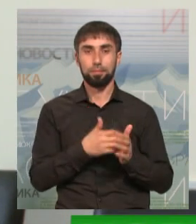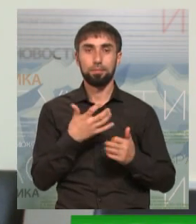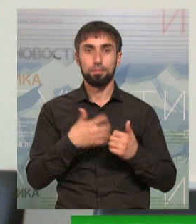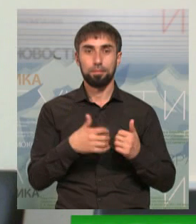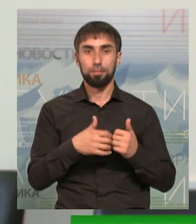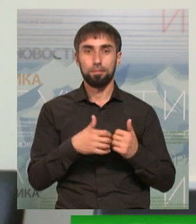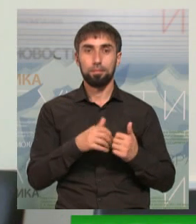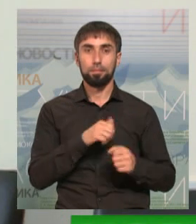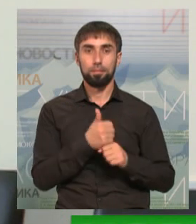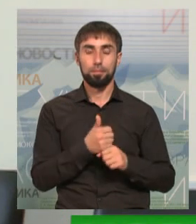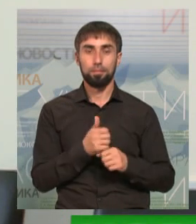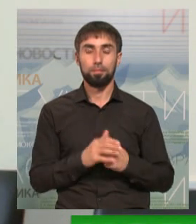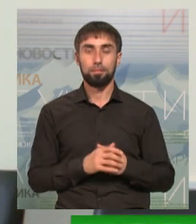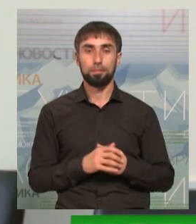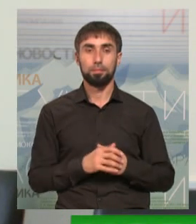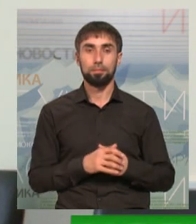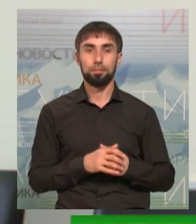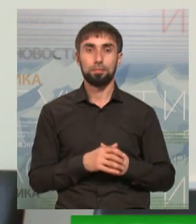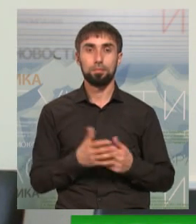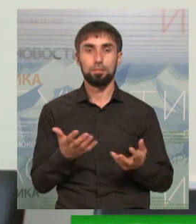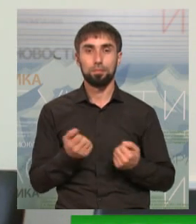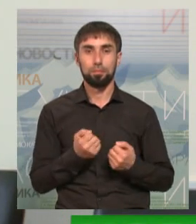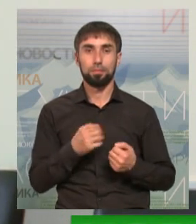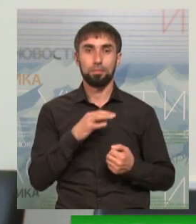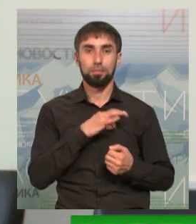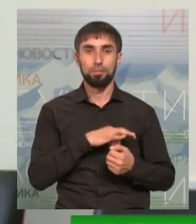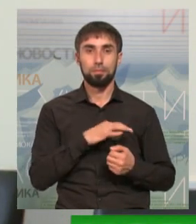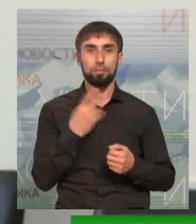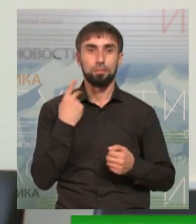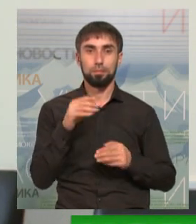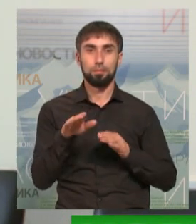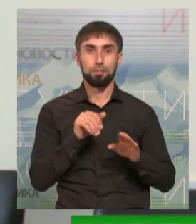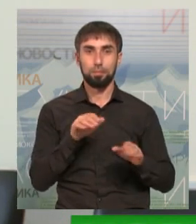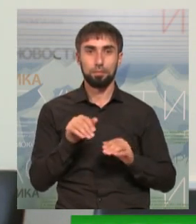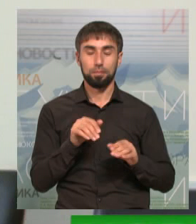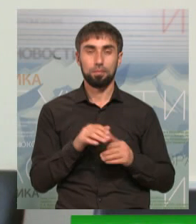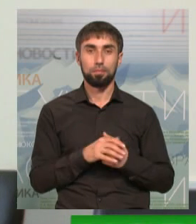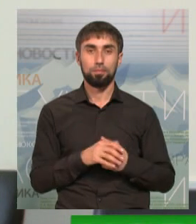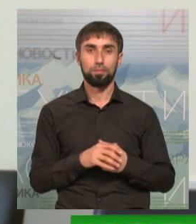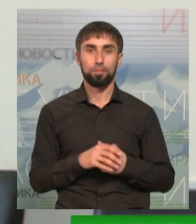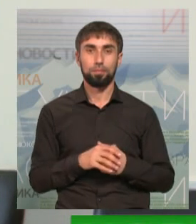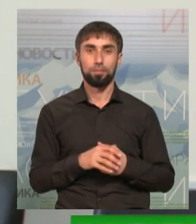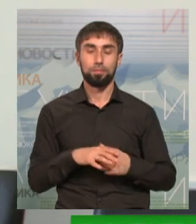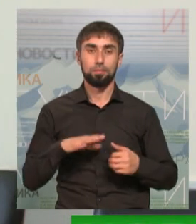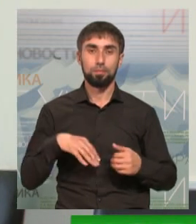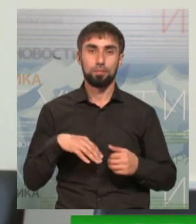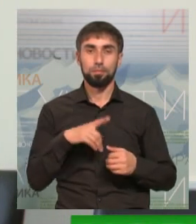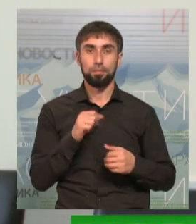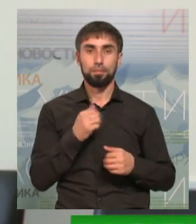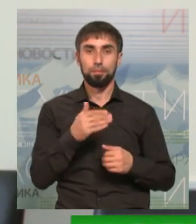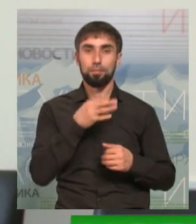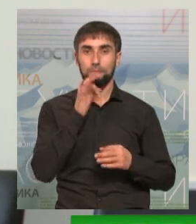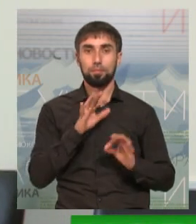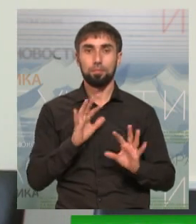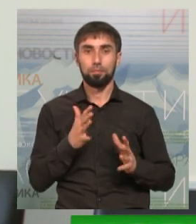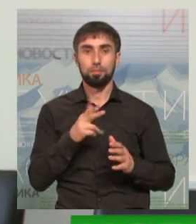средств, в основном не хватает. Приходится пользоваться заемными средствами. Потом, в любом